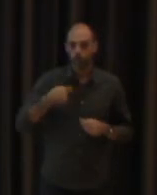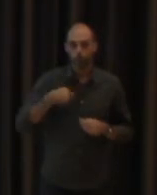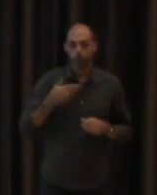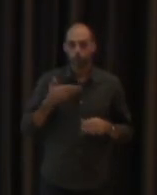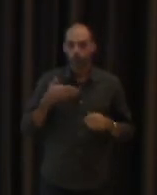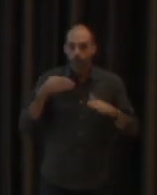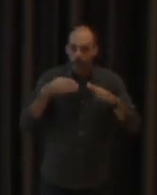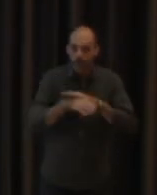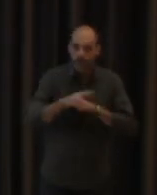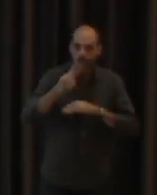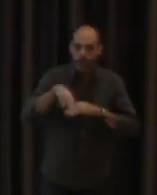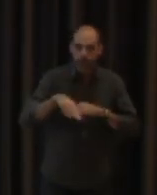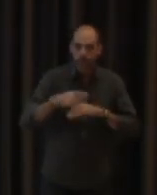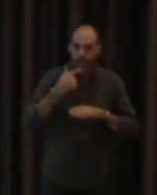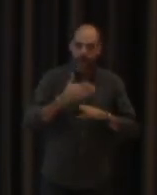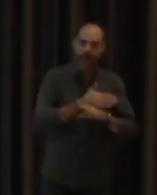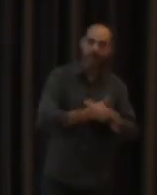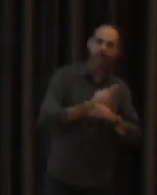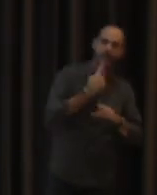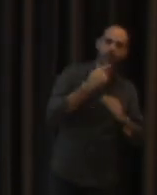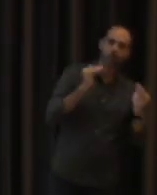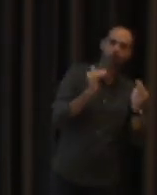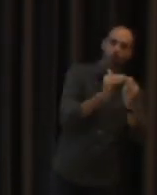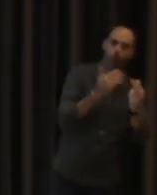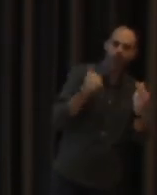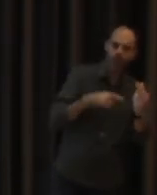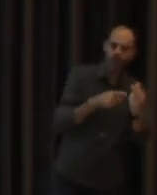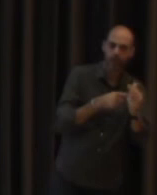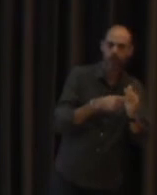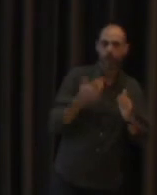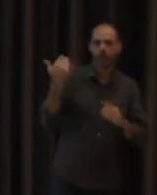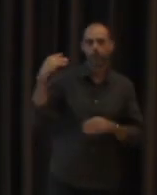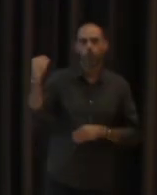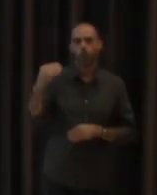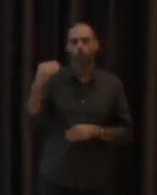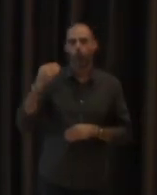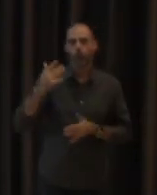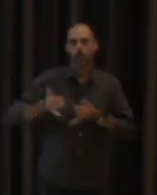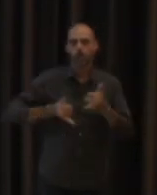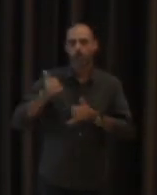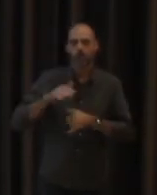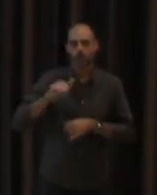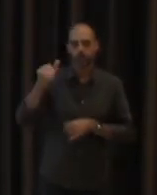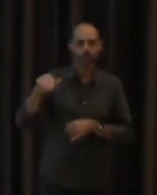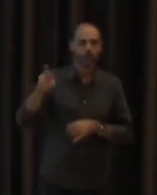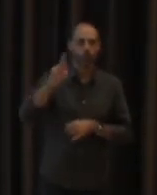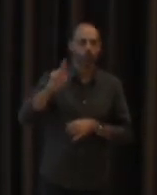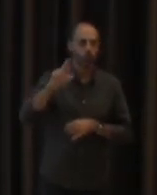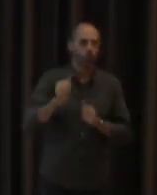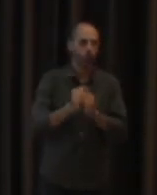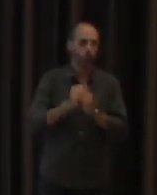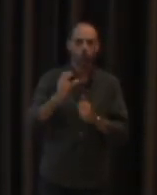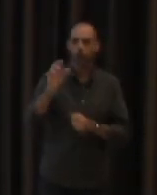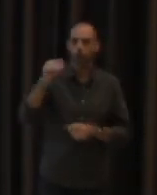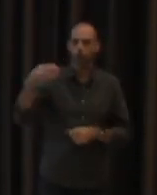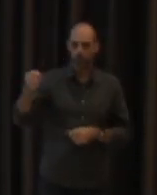si ja hem parlat de la cova tallada. O, de jovenets pujaven a Rocacorba en bicicleta. Si estem parlant de Rocacorba, podem dir